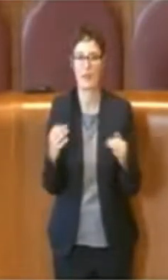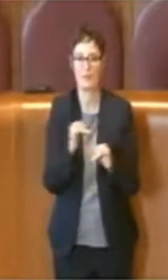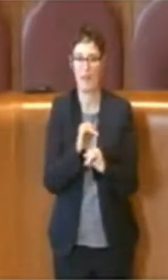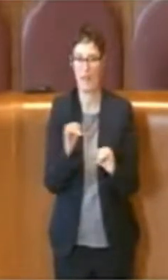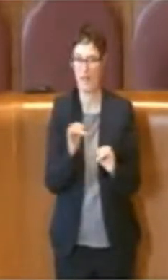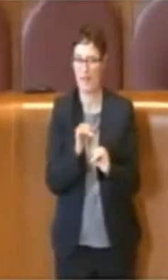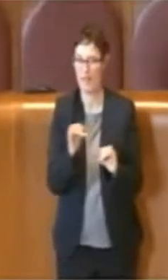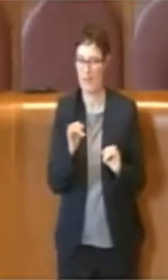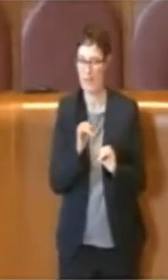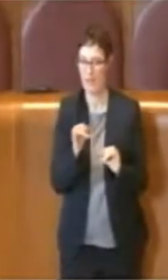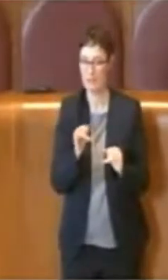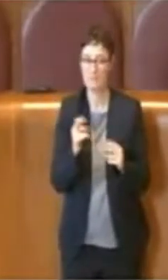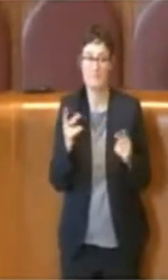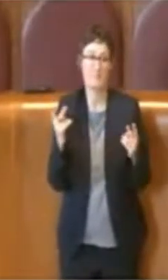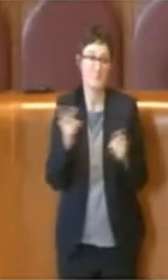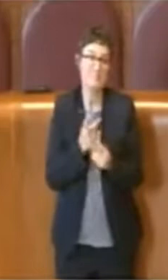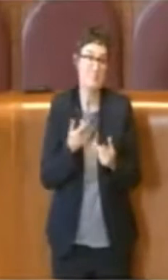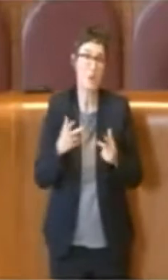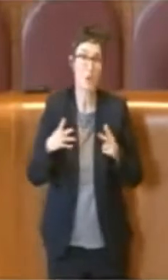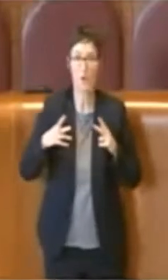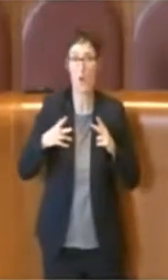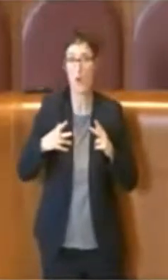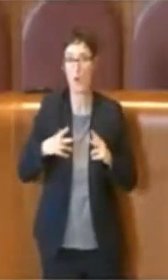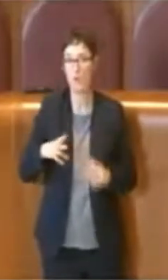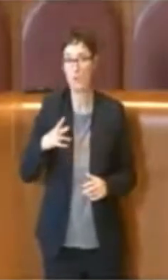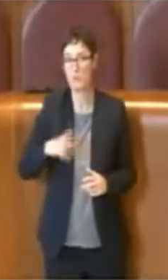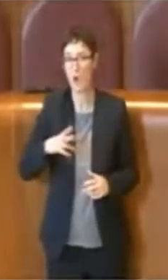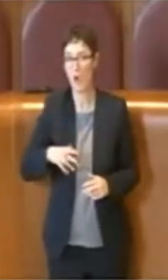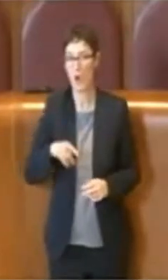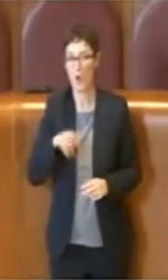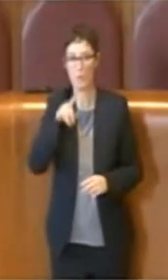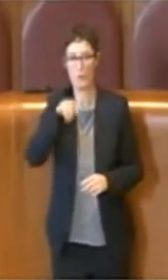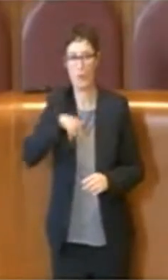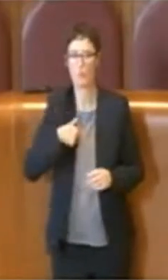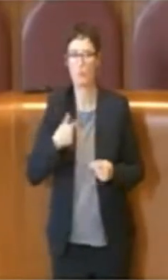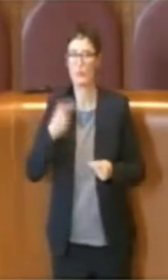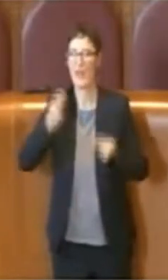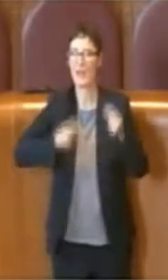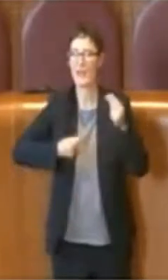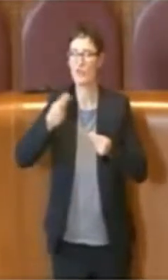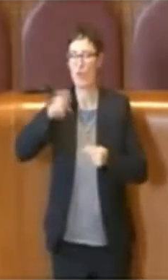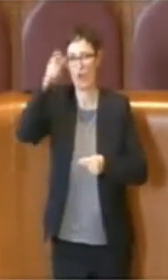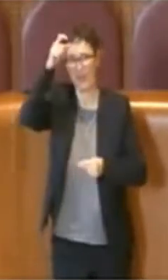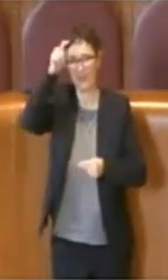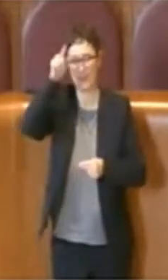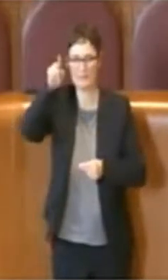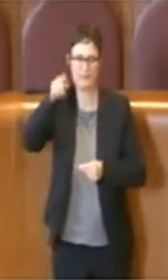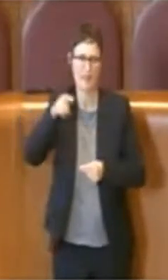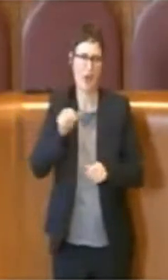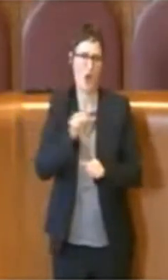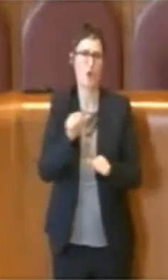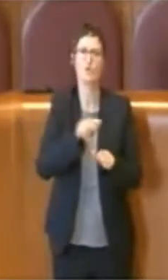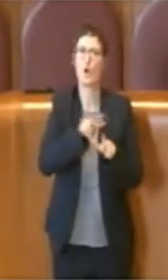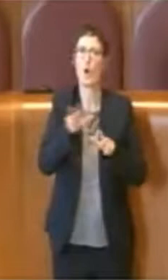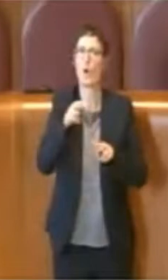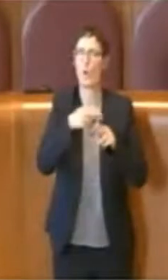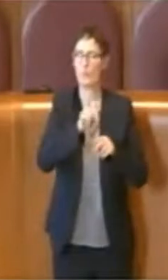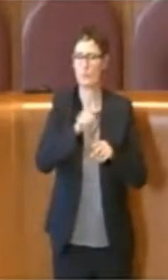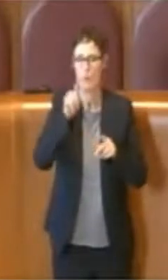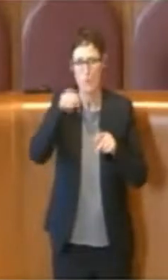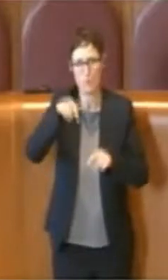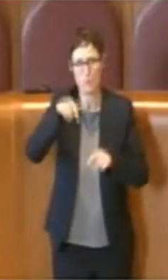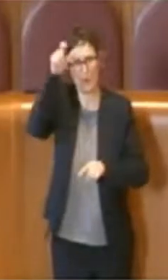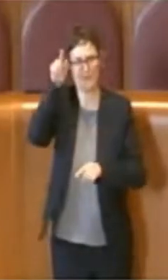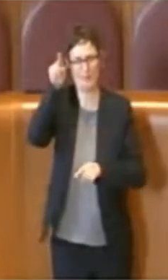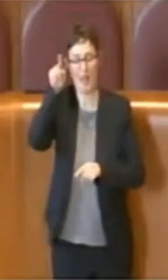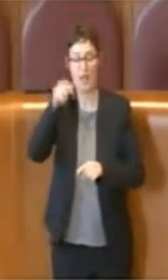comodità anche per la ragioneria dello Stato, non solo per il Comune di Roma. Però invece il